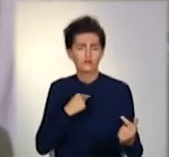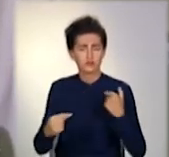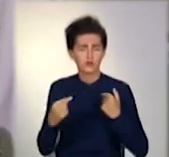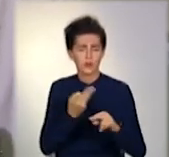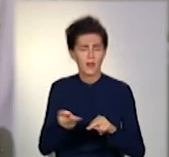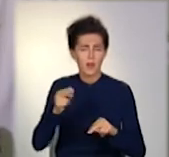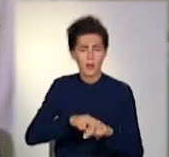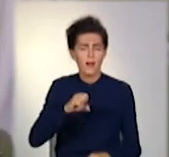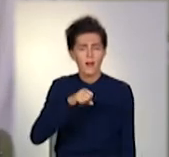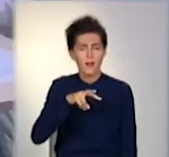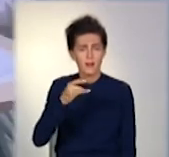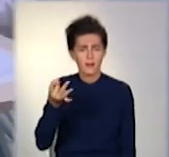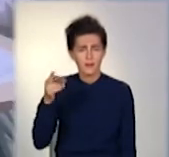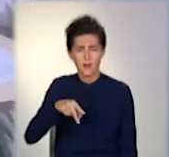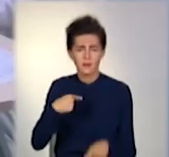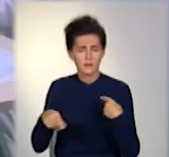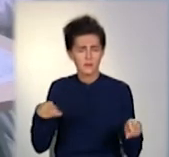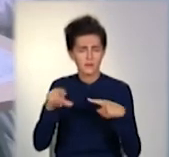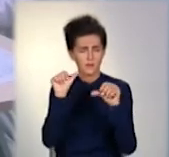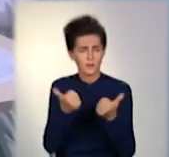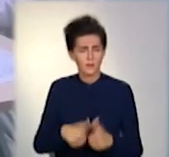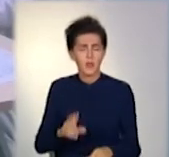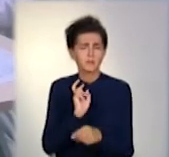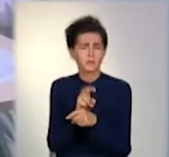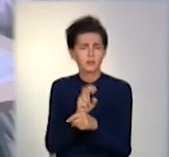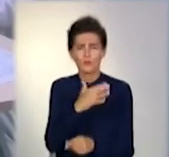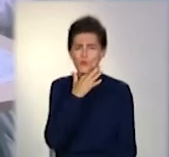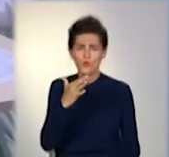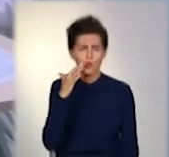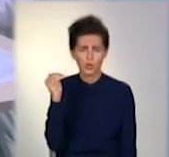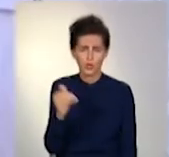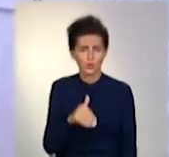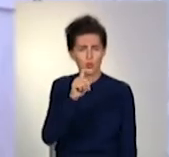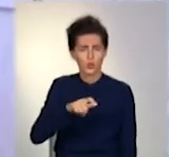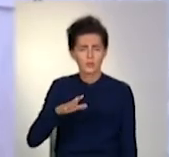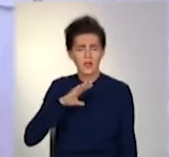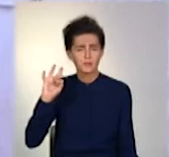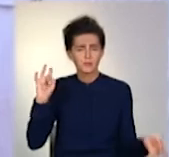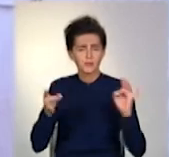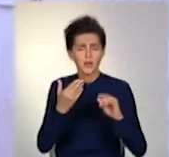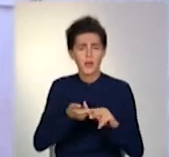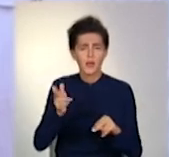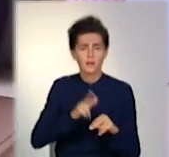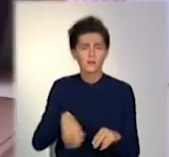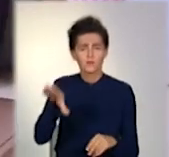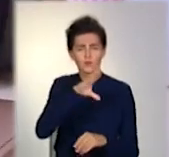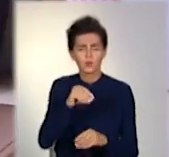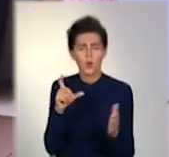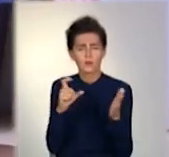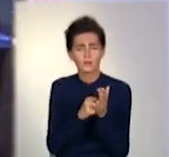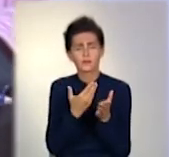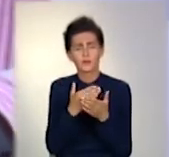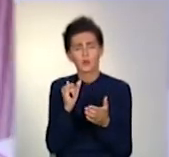тому чи іншому виді. До лікаря звертаються тисячі людей. Найпопулярніші – алергії на пилок рослин, укуси